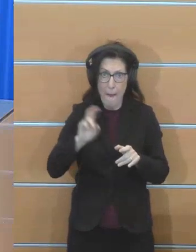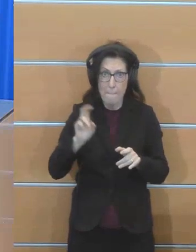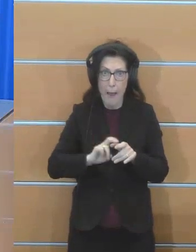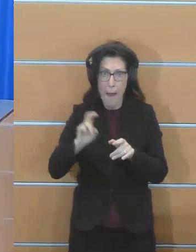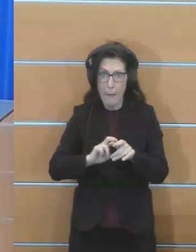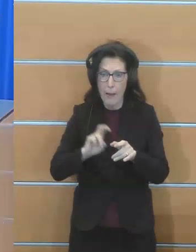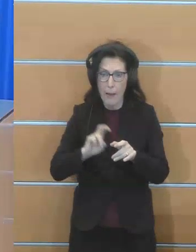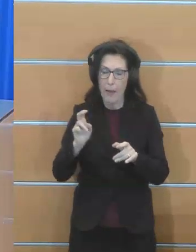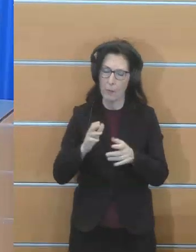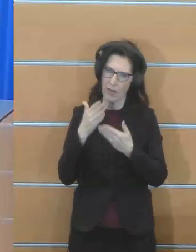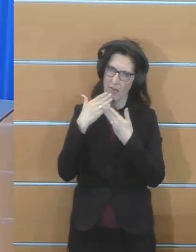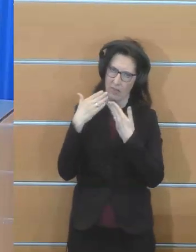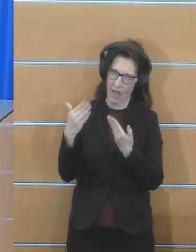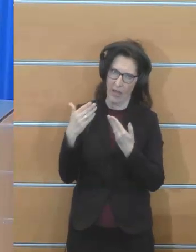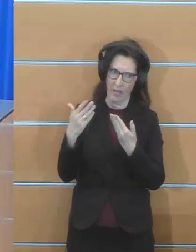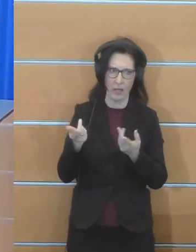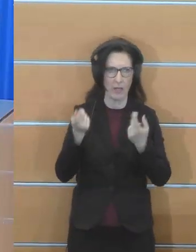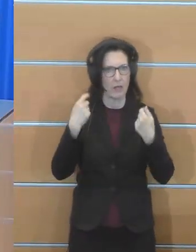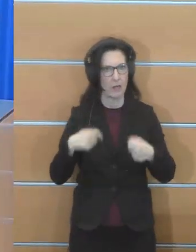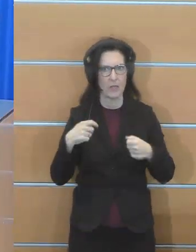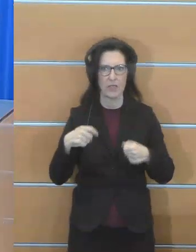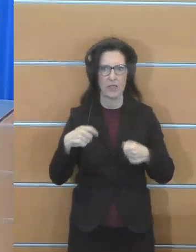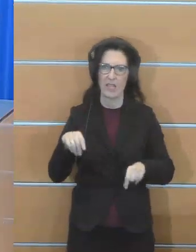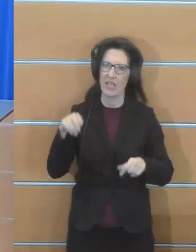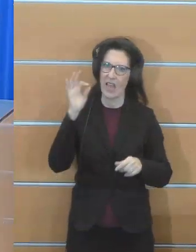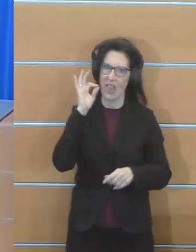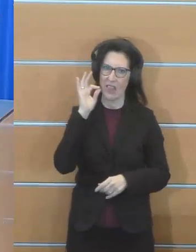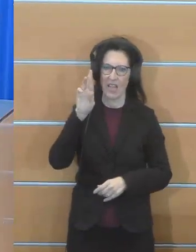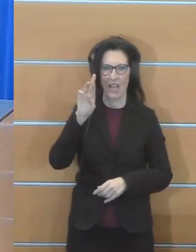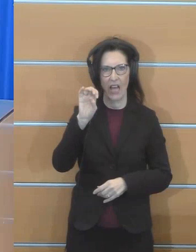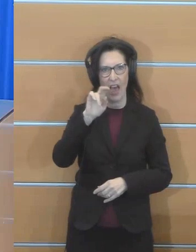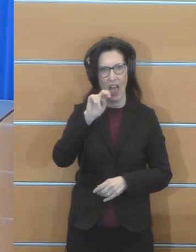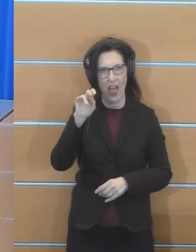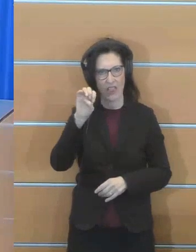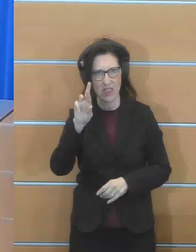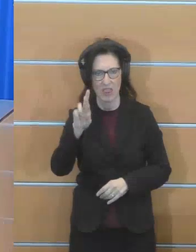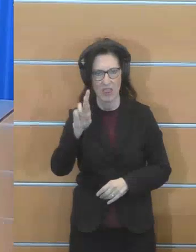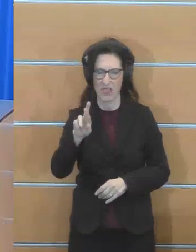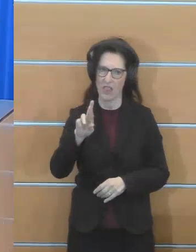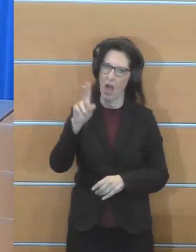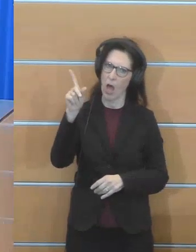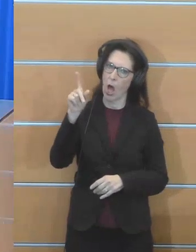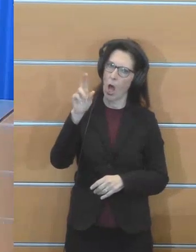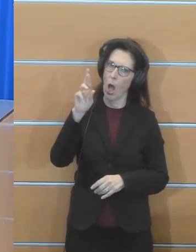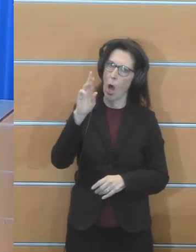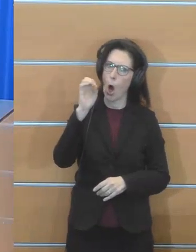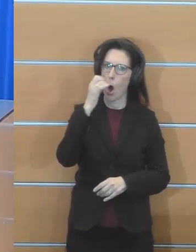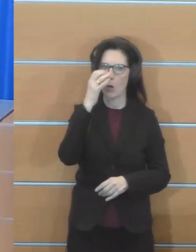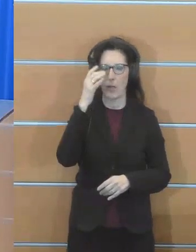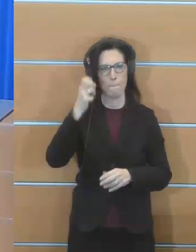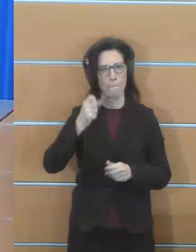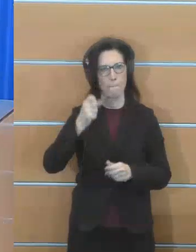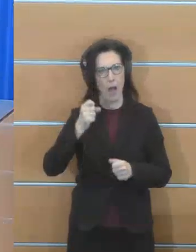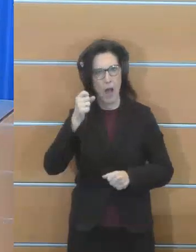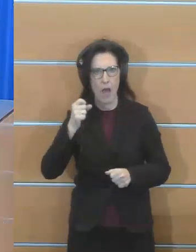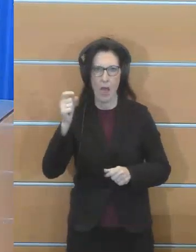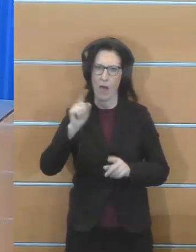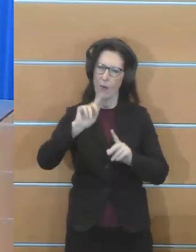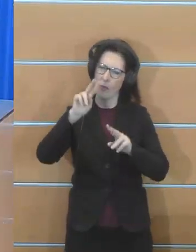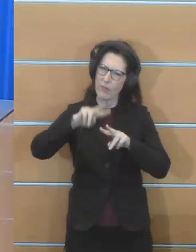der Präsidentin Karin Renner Alfredo rosenmäher und auch allen an alle